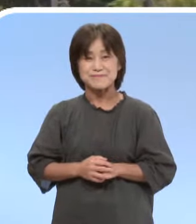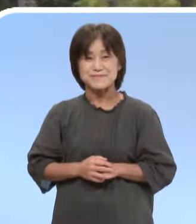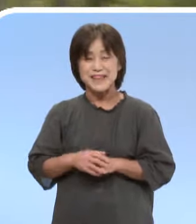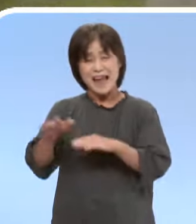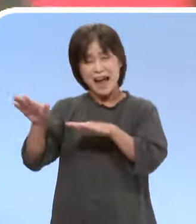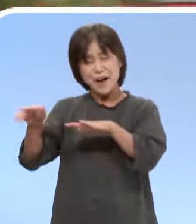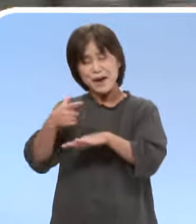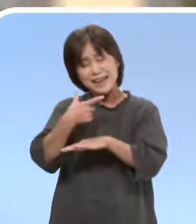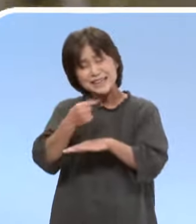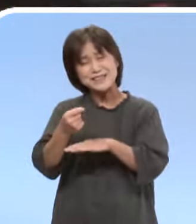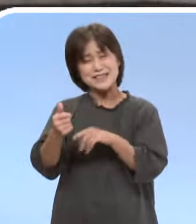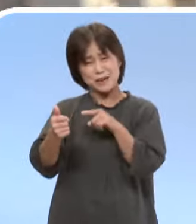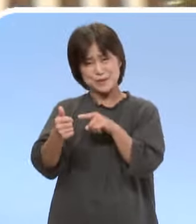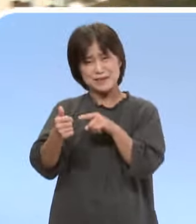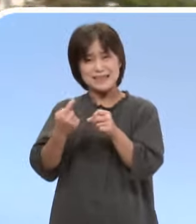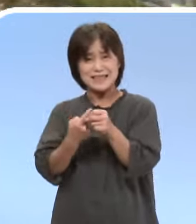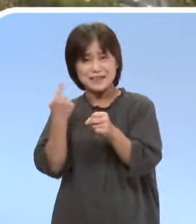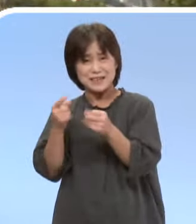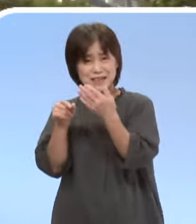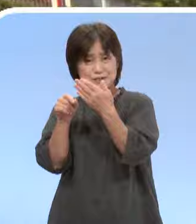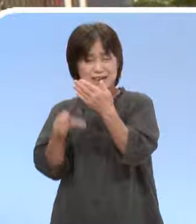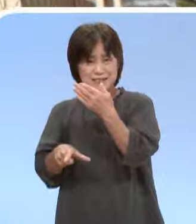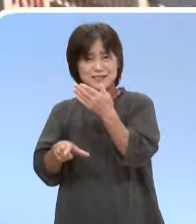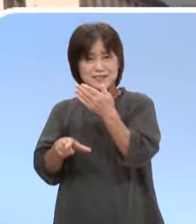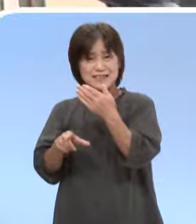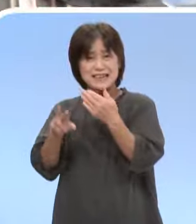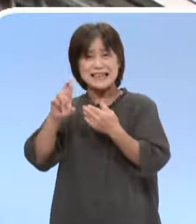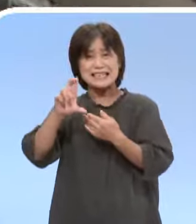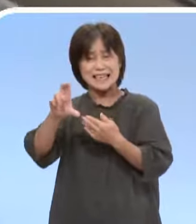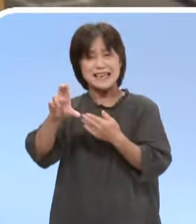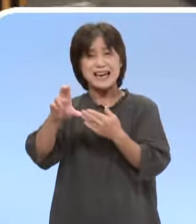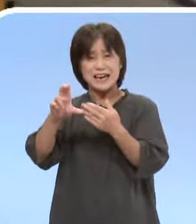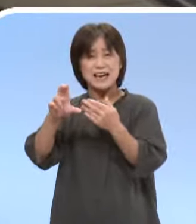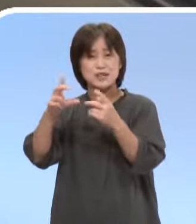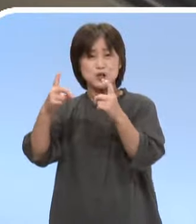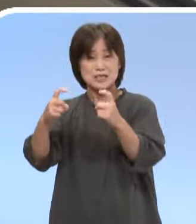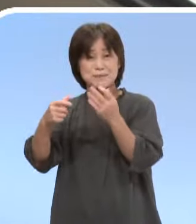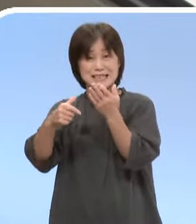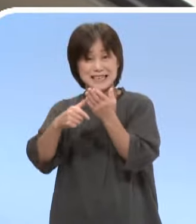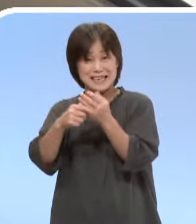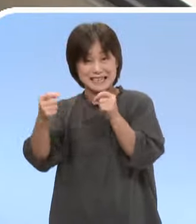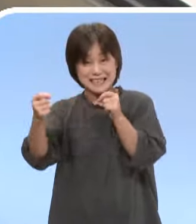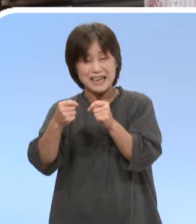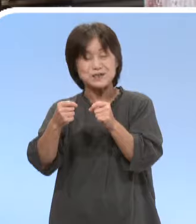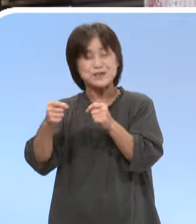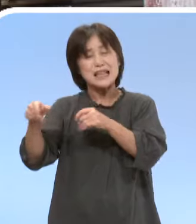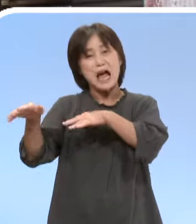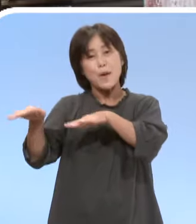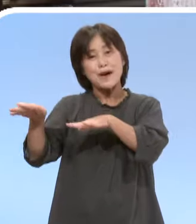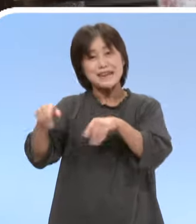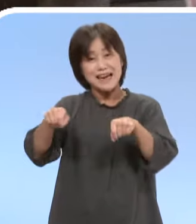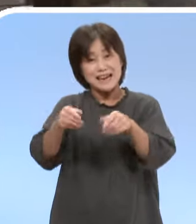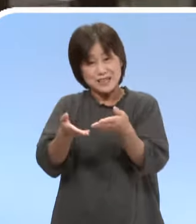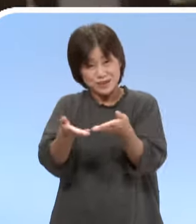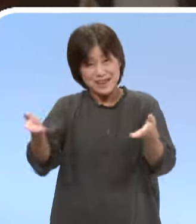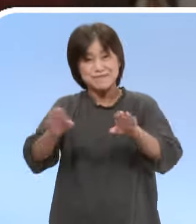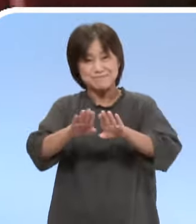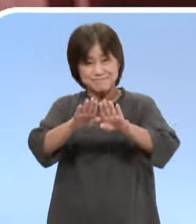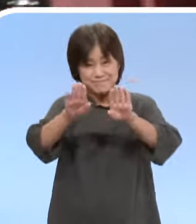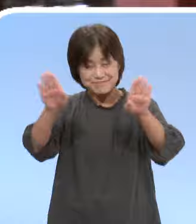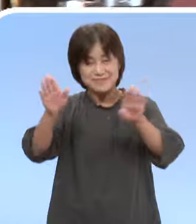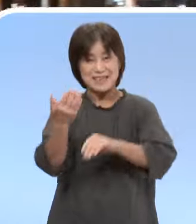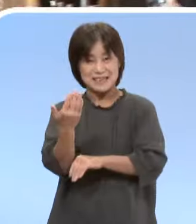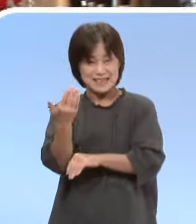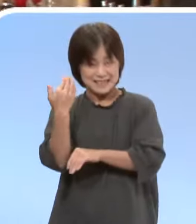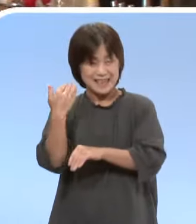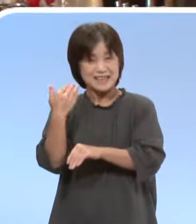ハワイ好きの藤橋さんは昨年9月JR 姫路駅近くにハワイアンレストランをオープン。